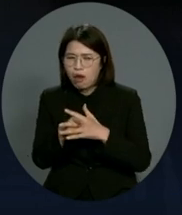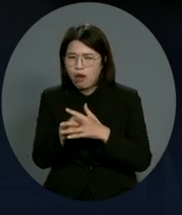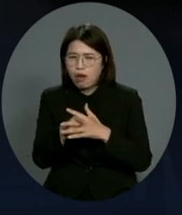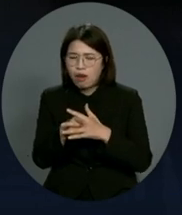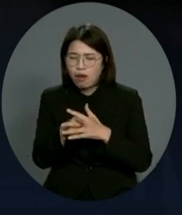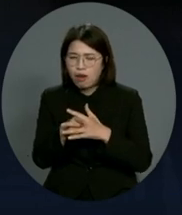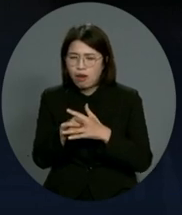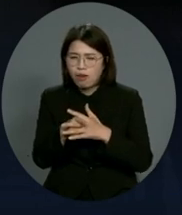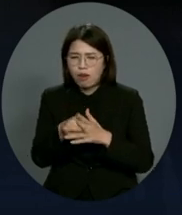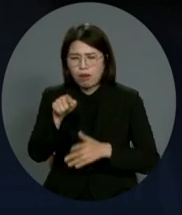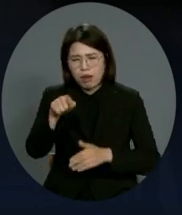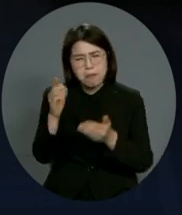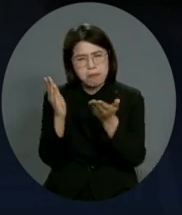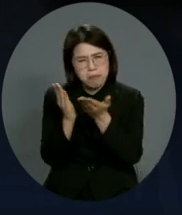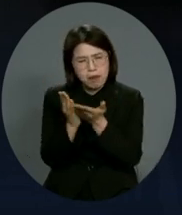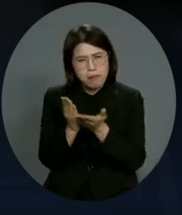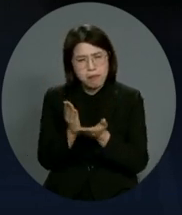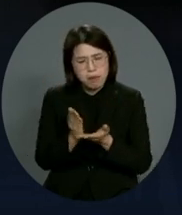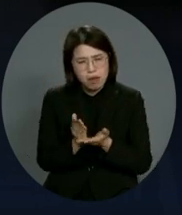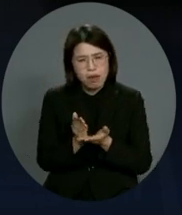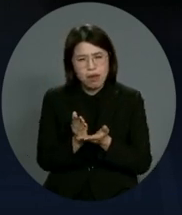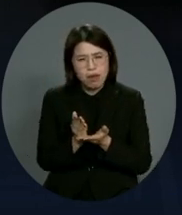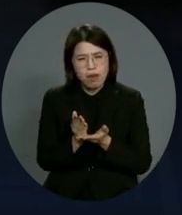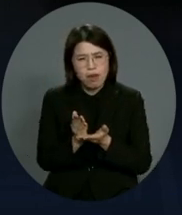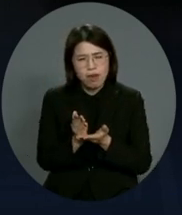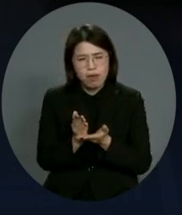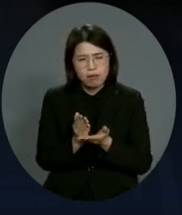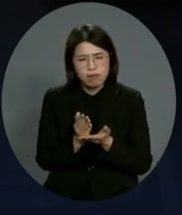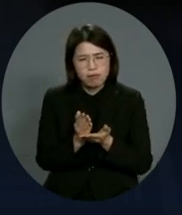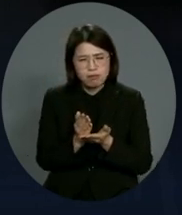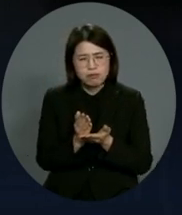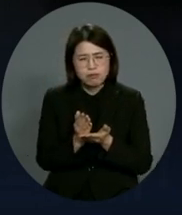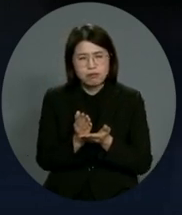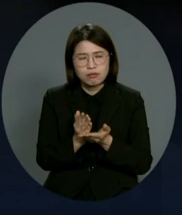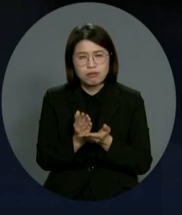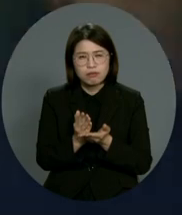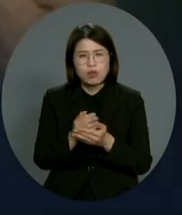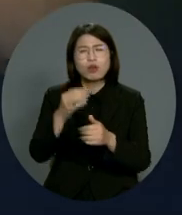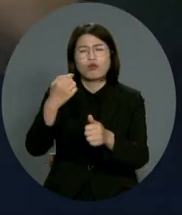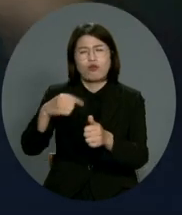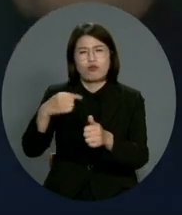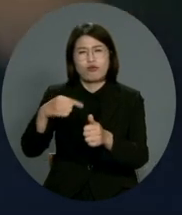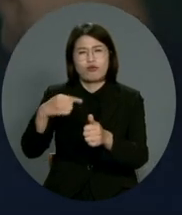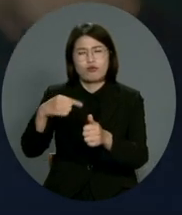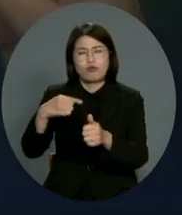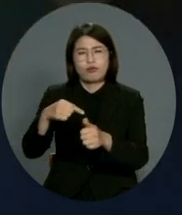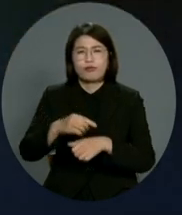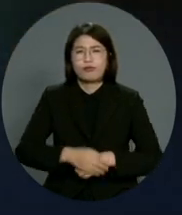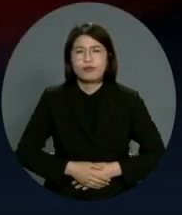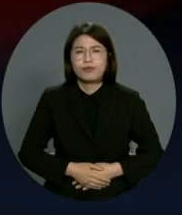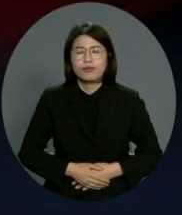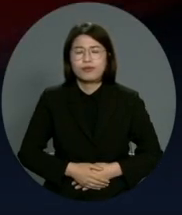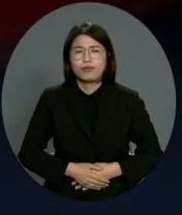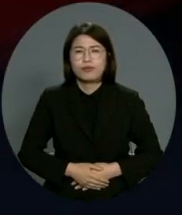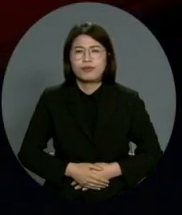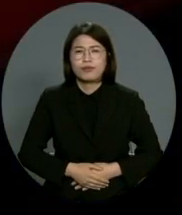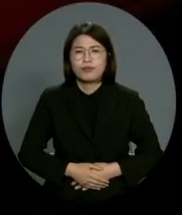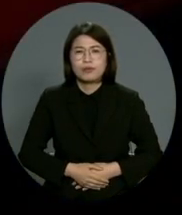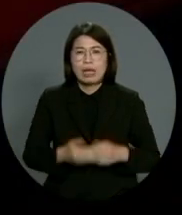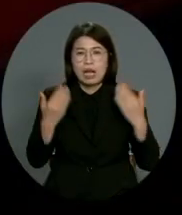부분을 파악을 해서 그거를 하나씩 하나씩 하나씩 아이의 수준에 맞춰서 갈 수 있는